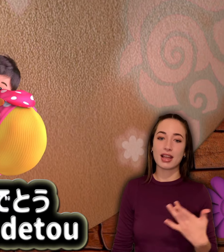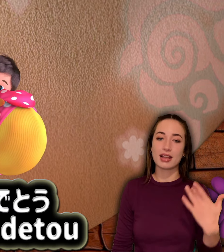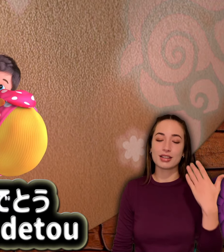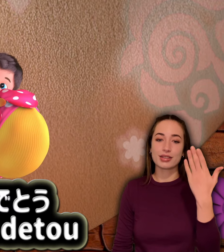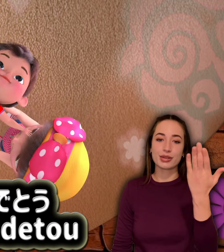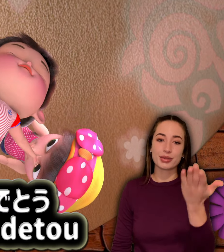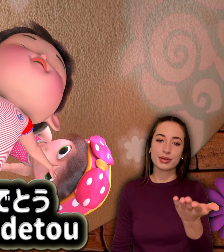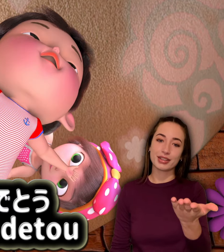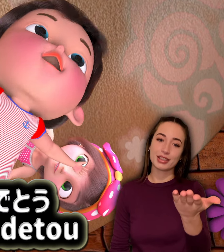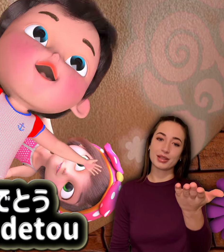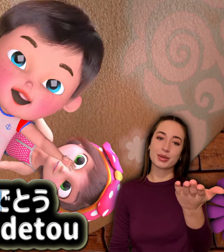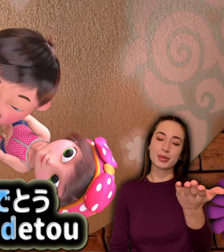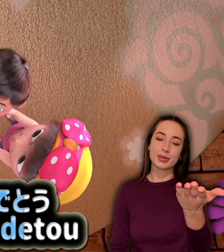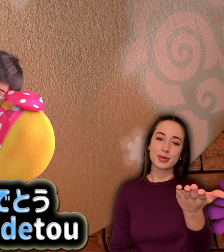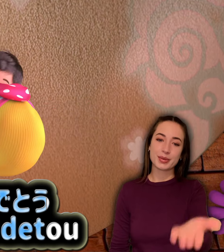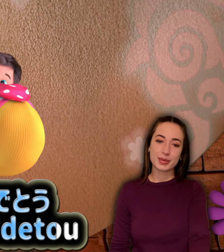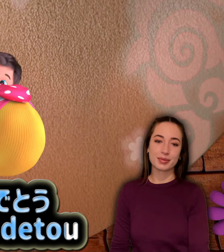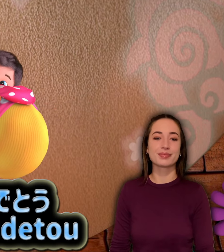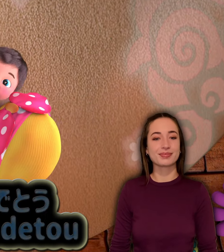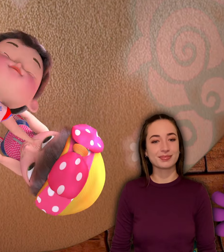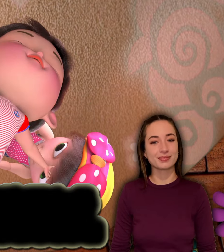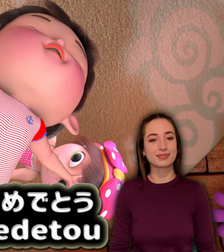誕生日おめでとう